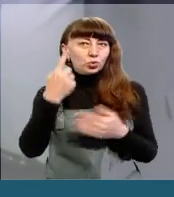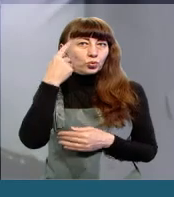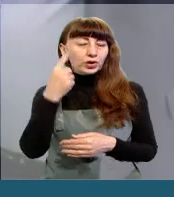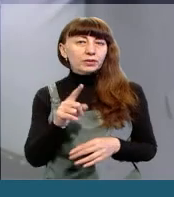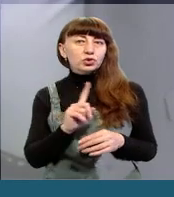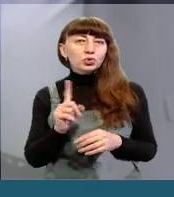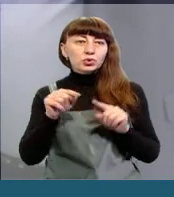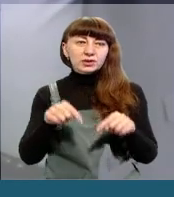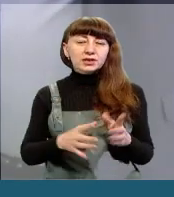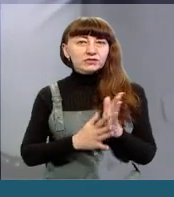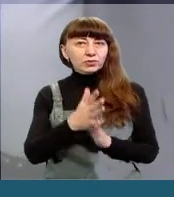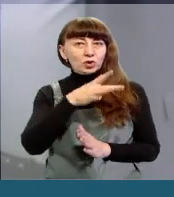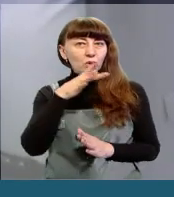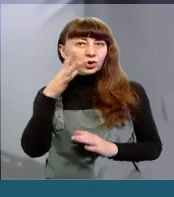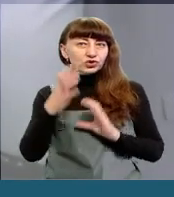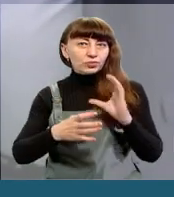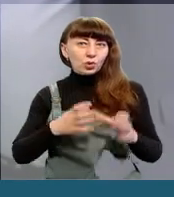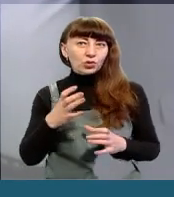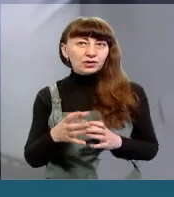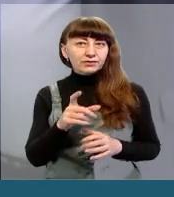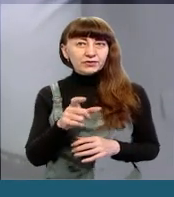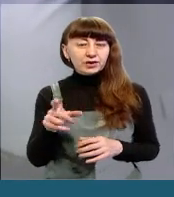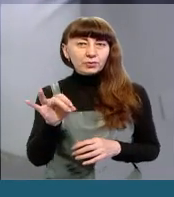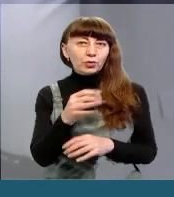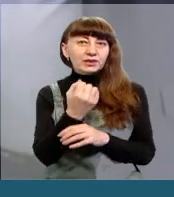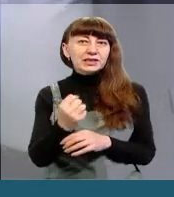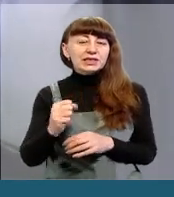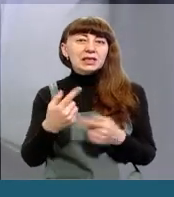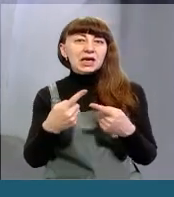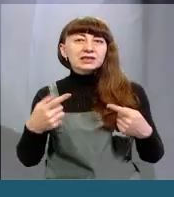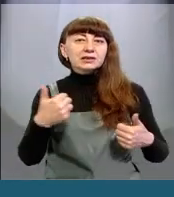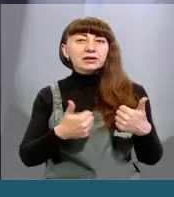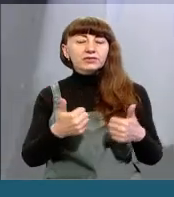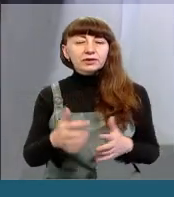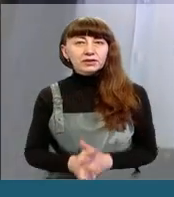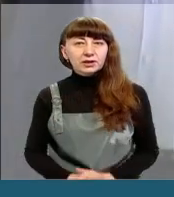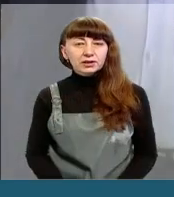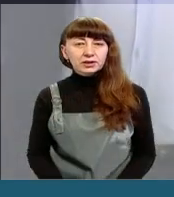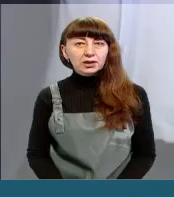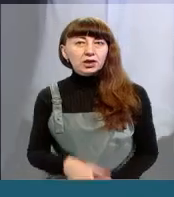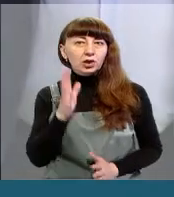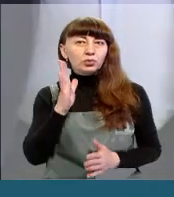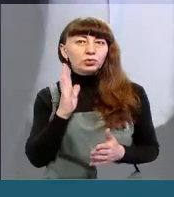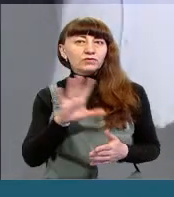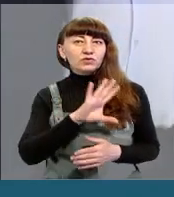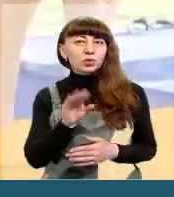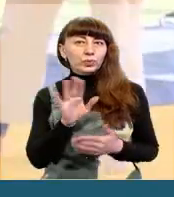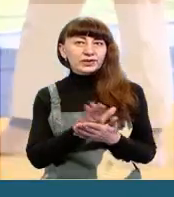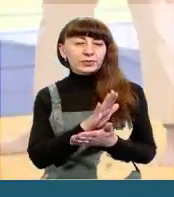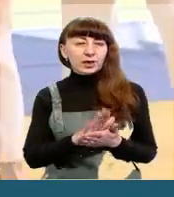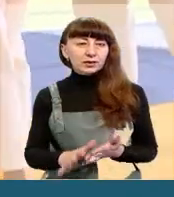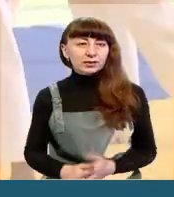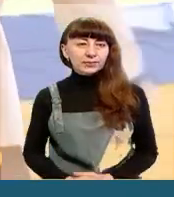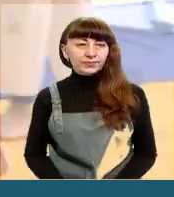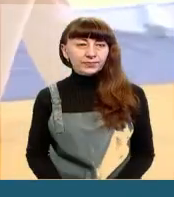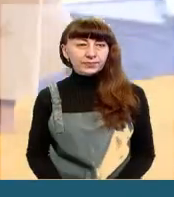индивидуалдық жоспарды құрып, соны жасамақшымыз. Азия ойындарына жаңағы сол Олимпиадаға ертерек дайындалып.